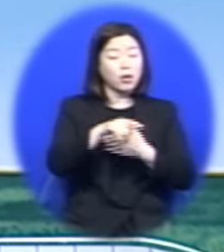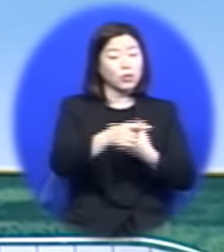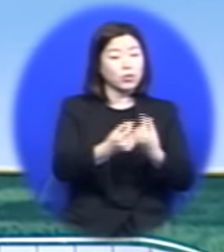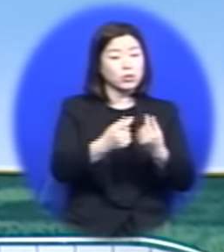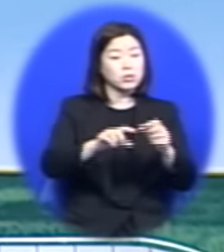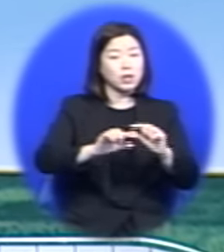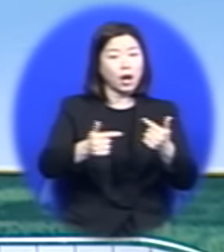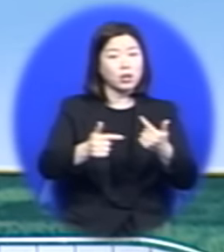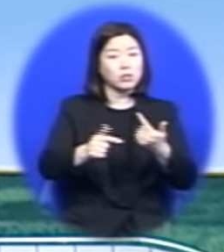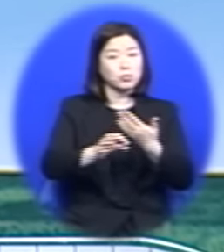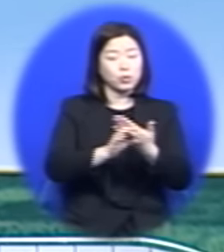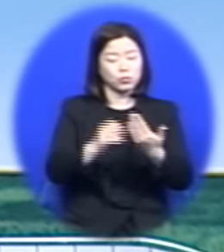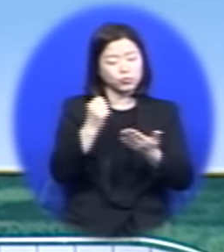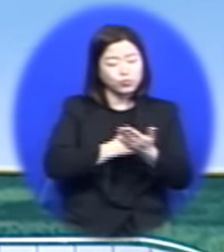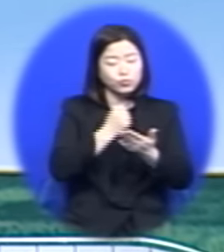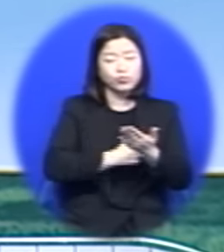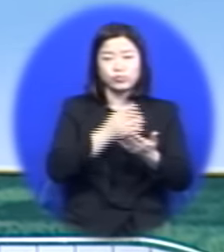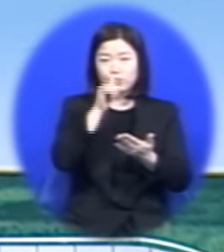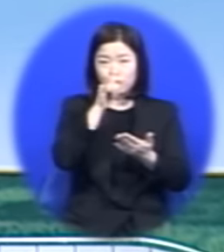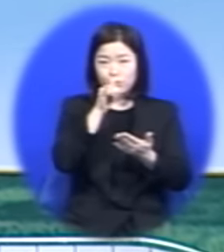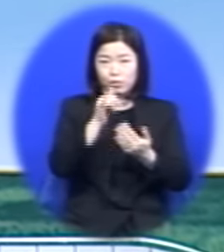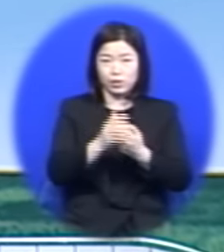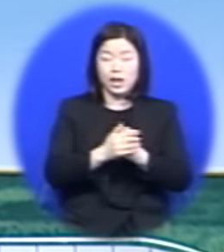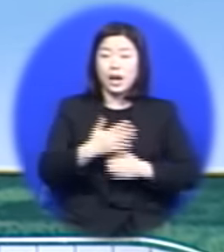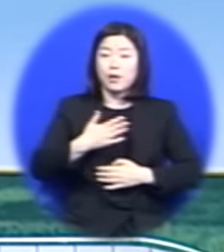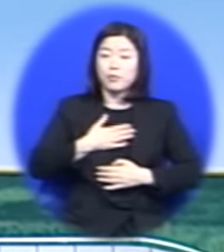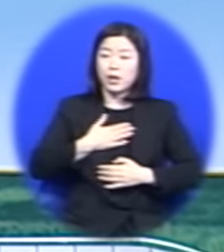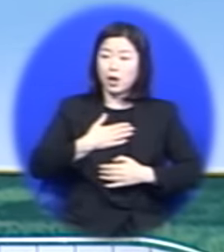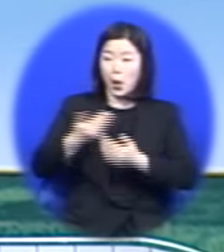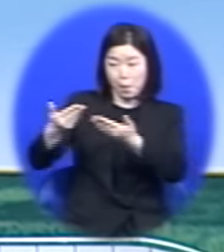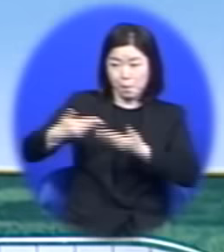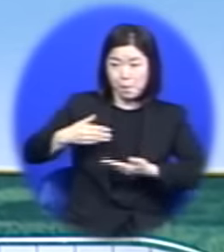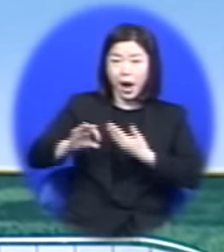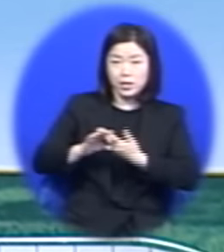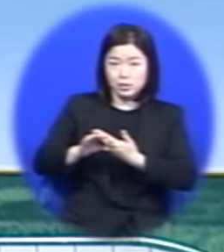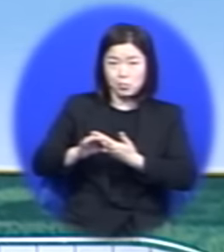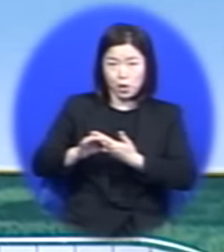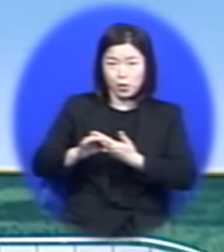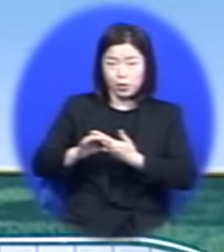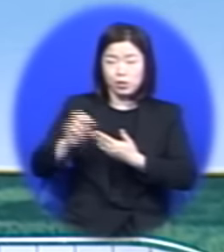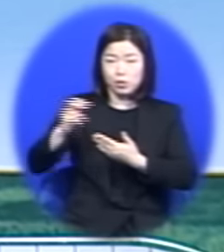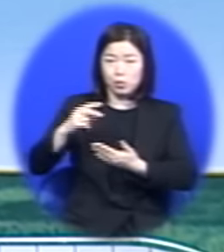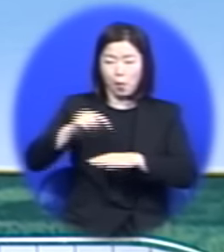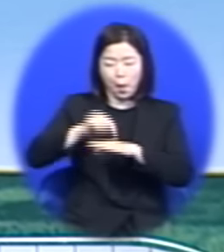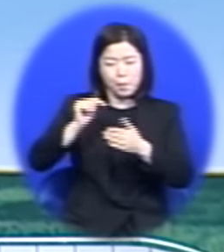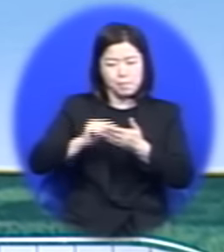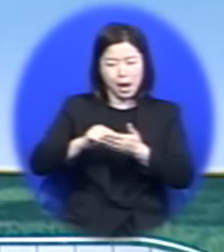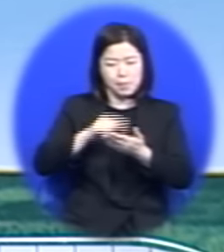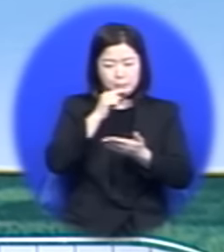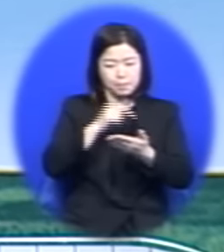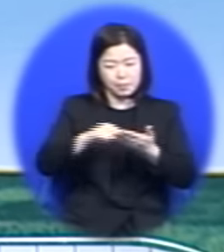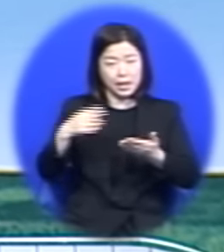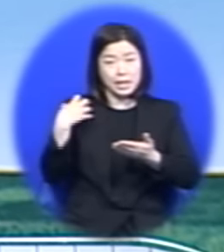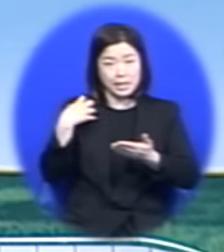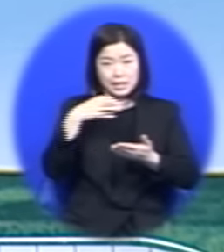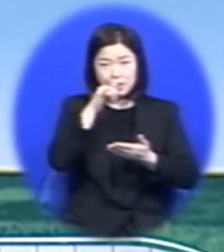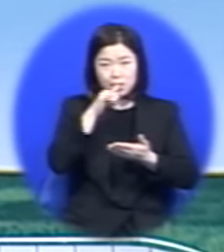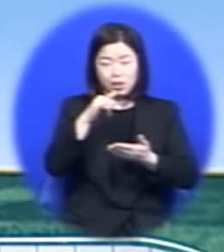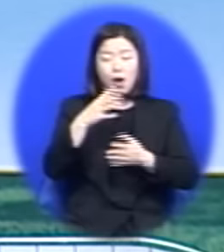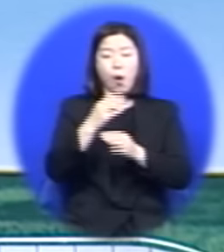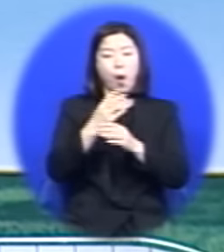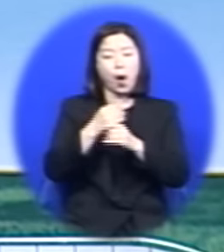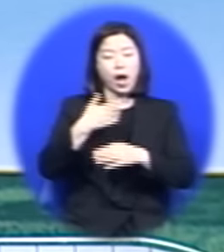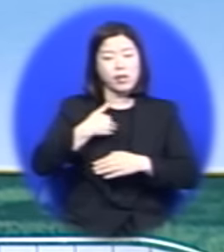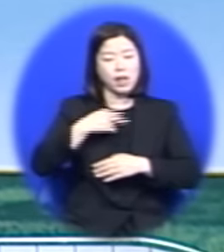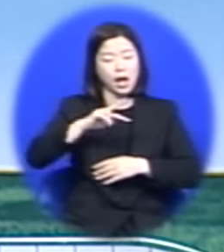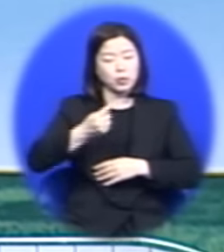굉장히 섭섭합니다. 내가 부조를 받았으면 그 마음이 빚이 됩니다. 언젠가는 나도 갚아야